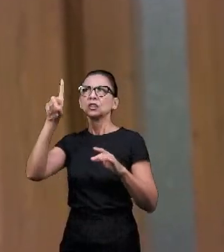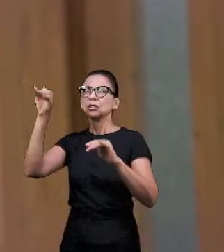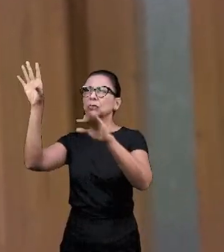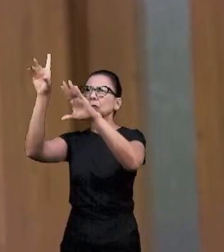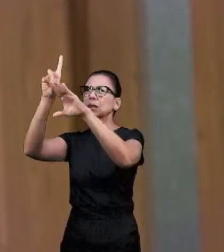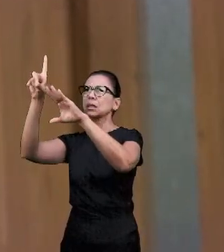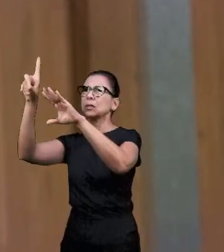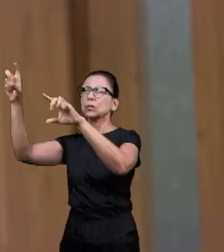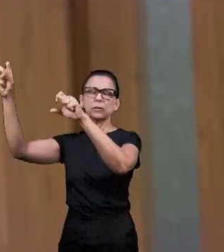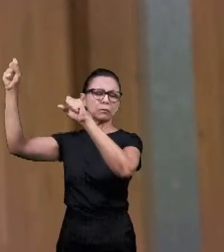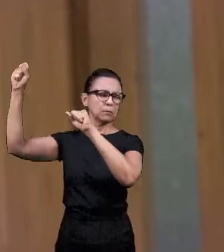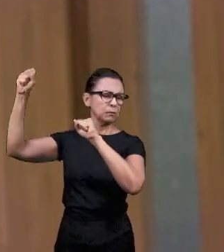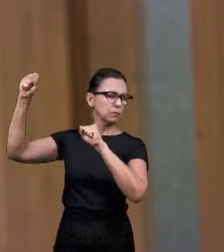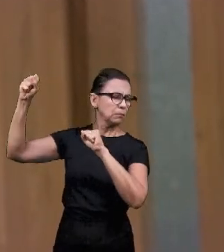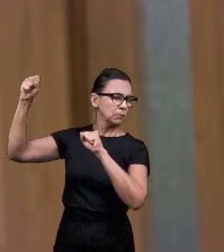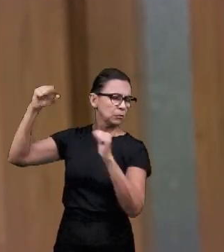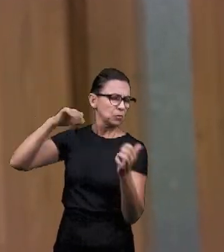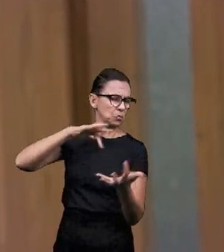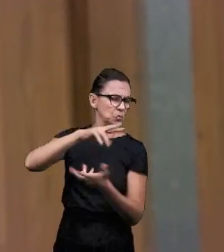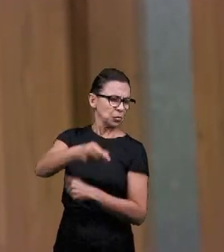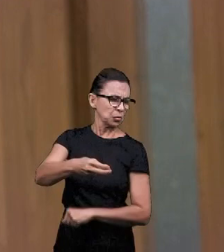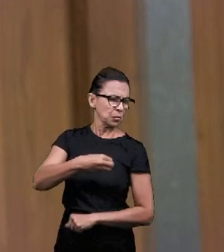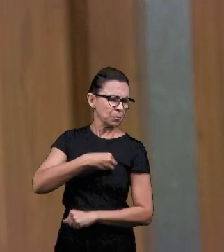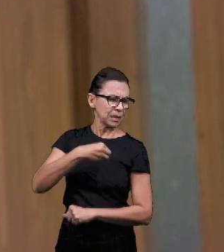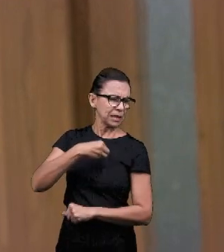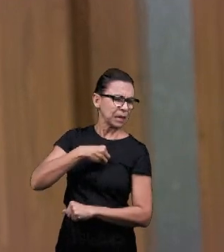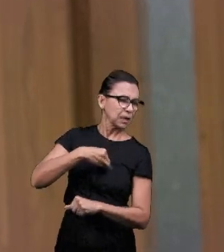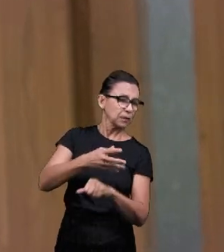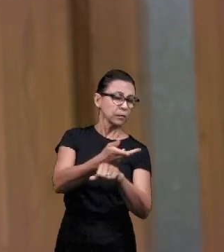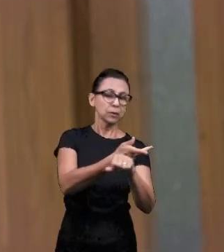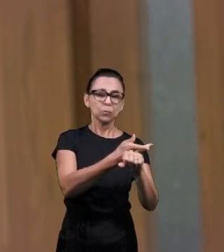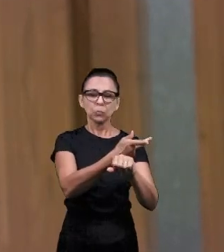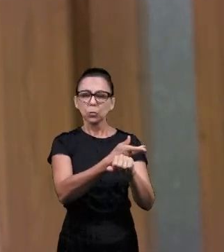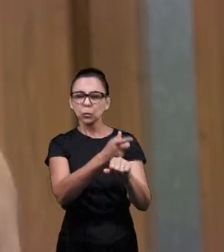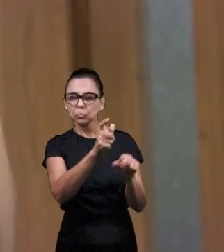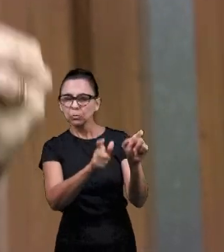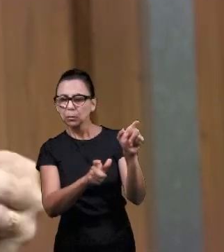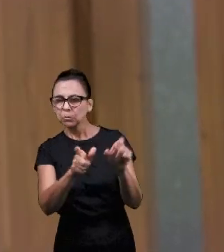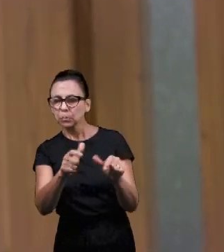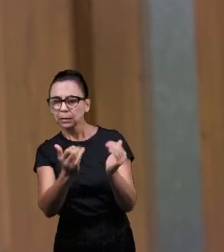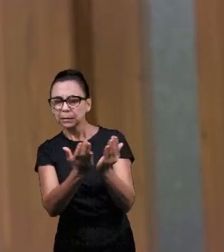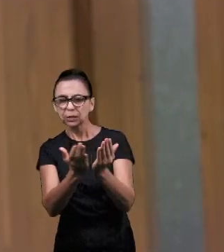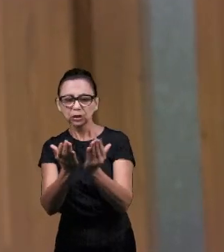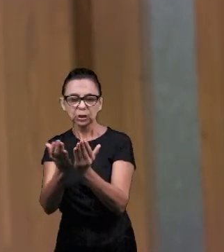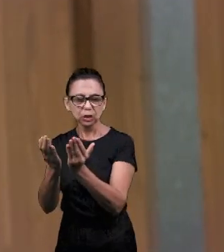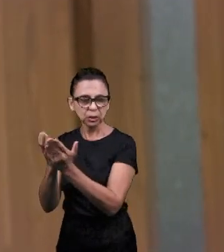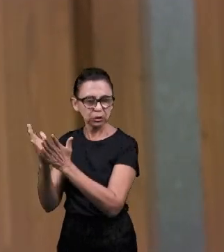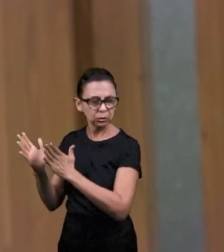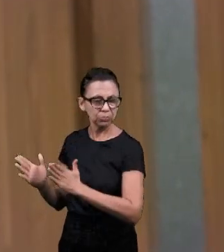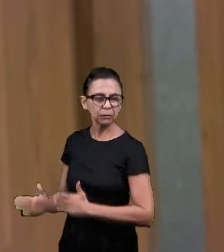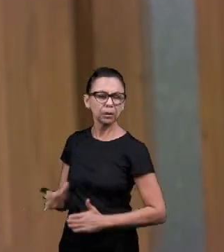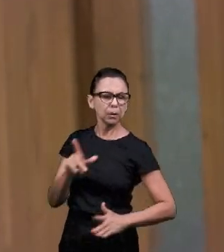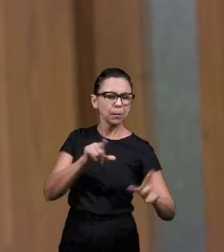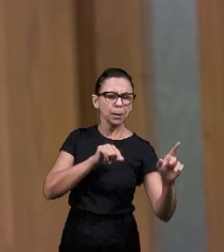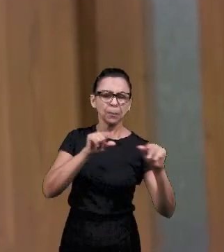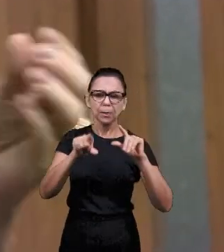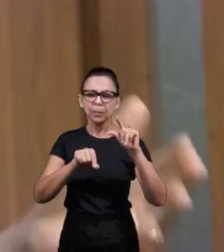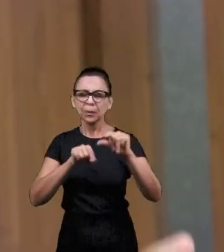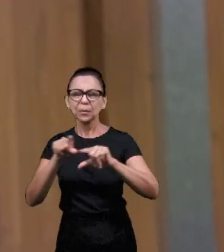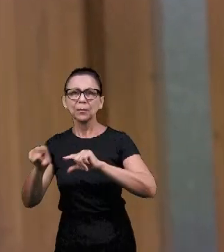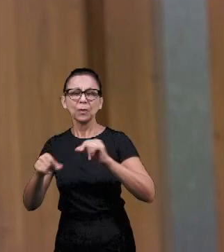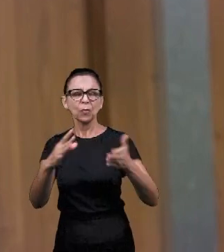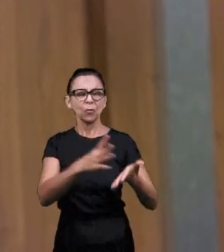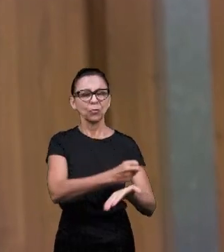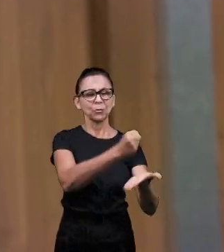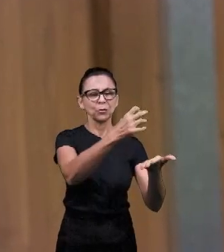il va chercher où se trouvent des lampes qui brillent, des cœurs remplis du Saint-Esprit. Ils